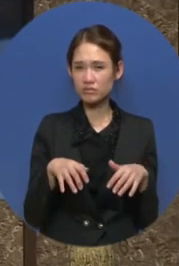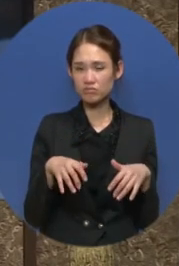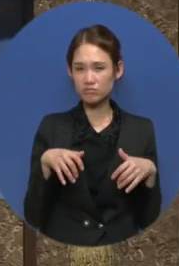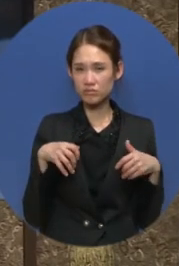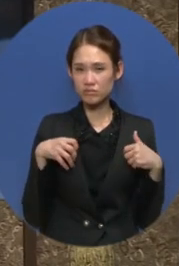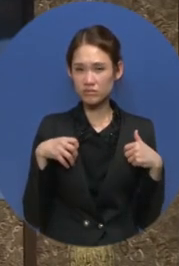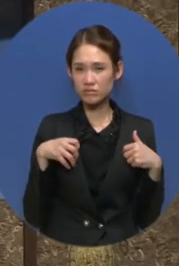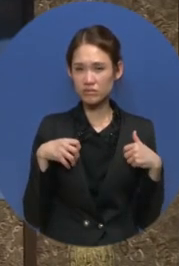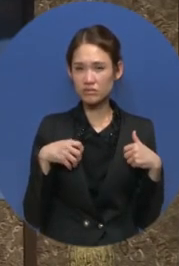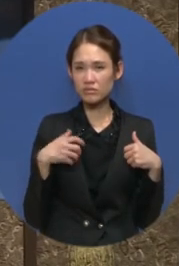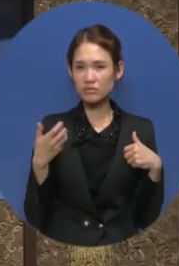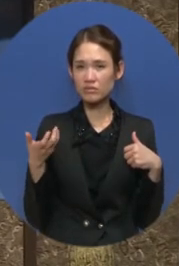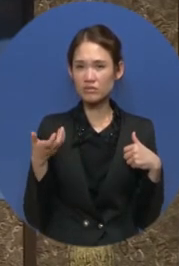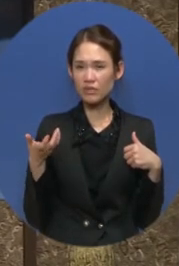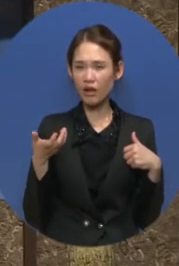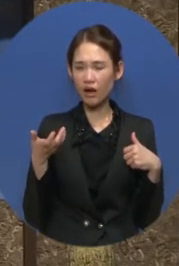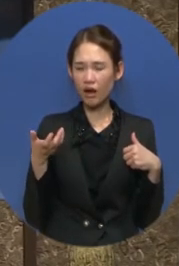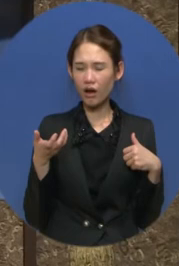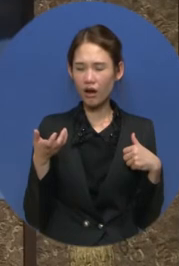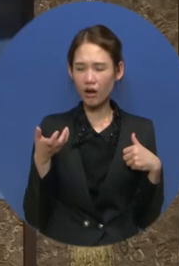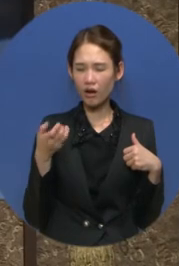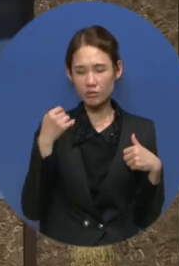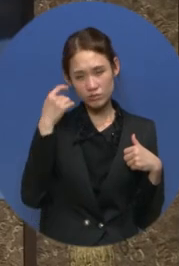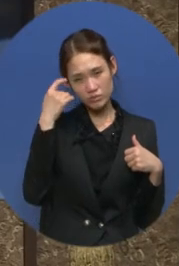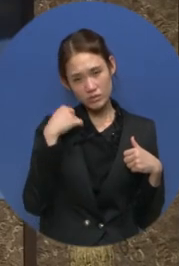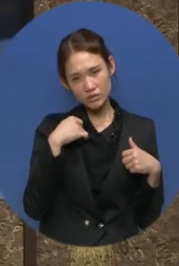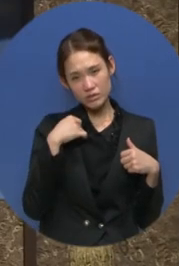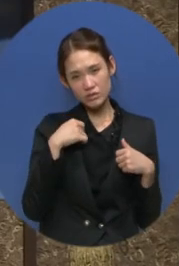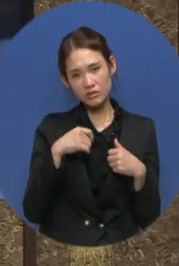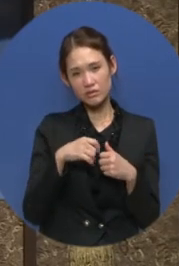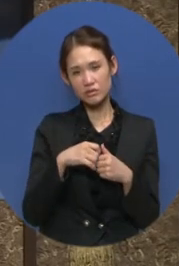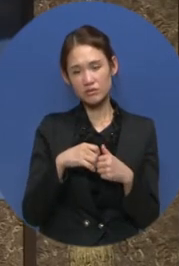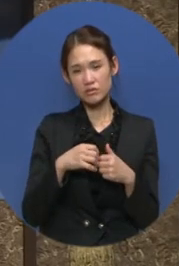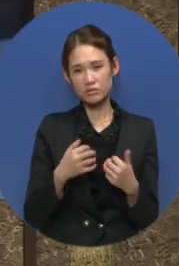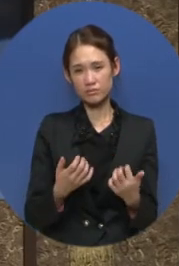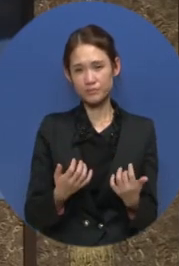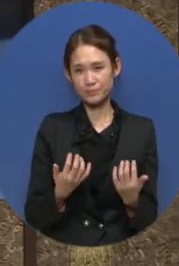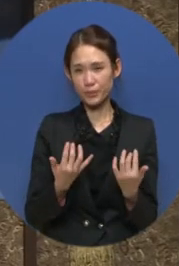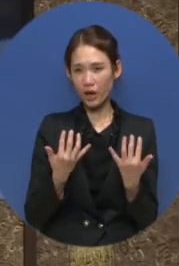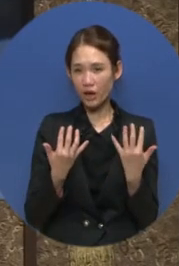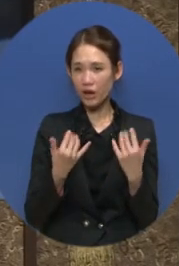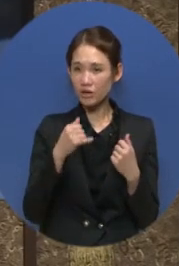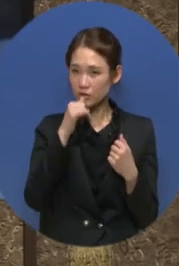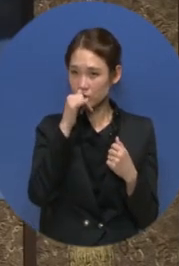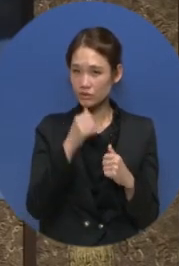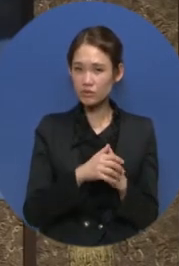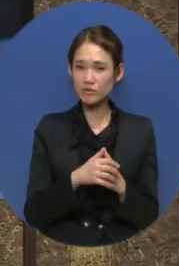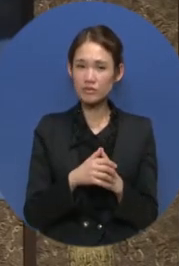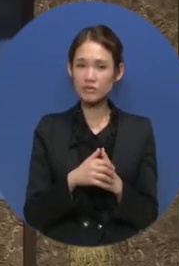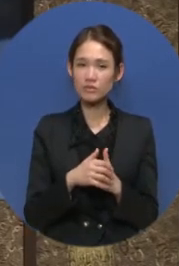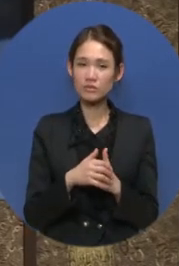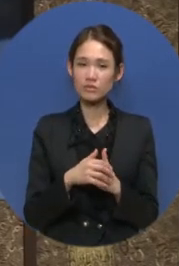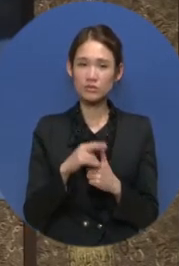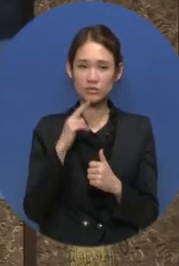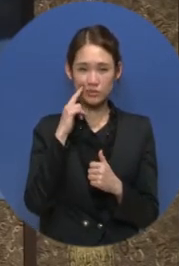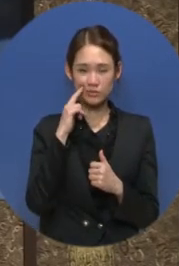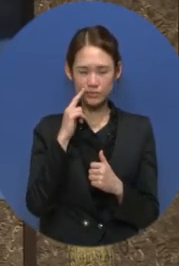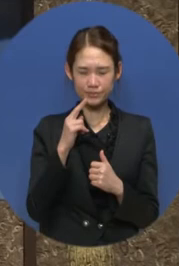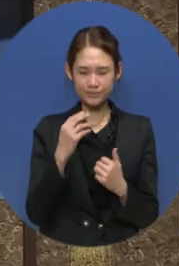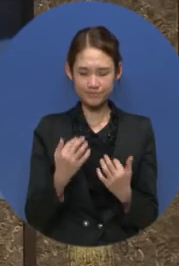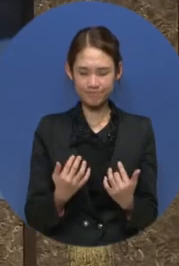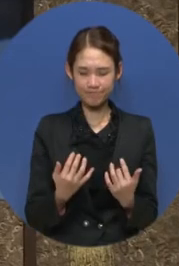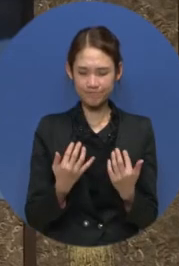이렇게 그 아픔이 있잖아요. 통증이 올라오는 거예요. 네. 통증이 엄청 이렇게 막